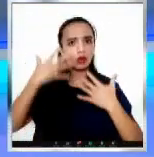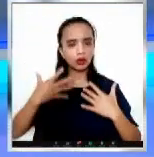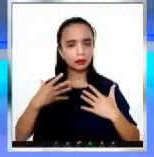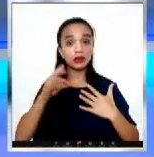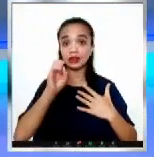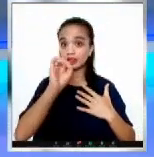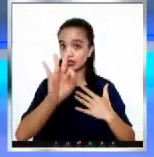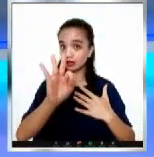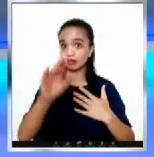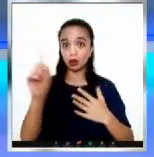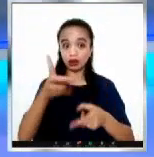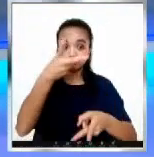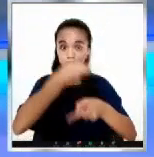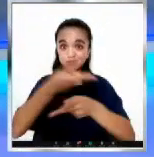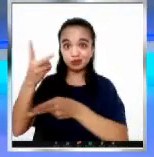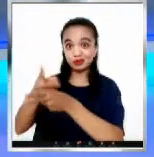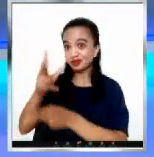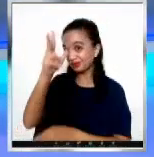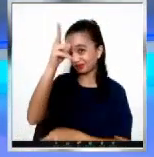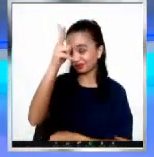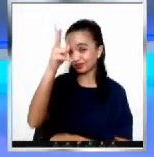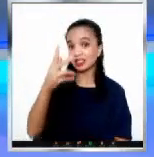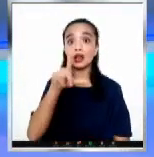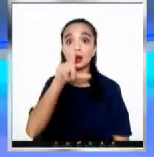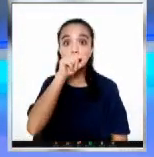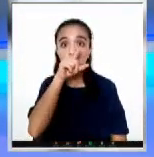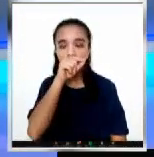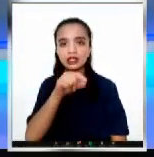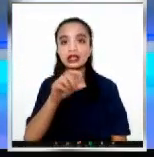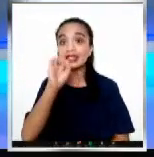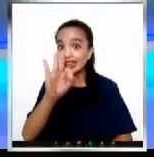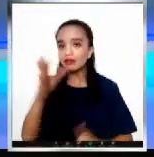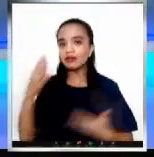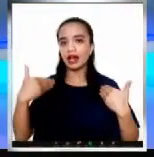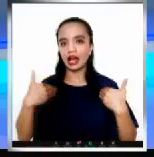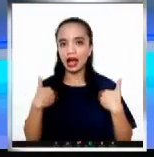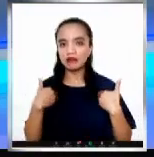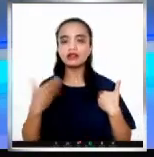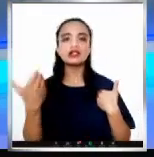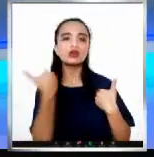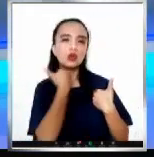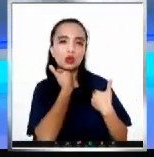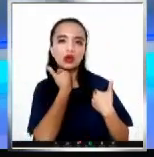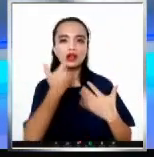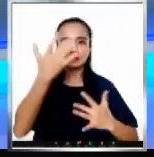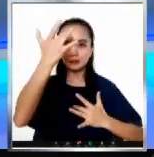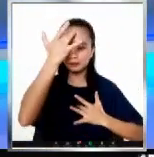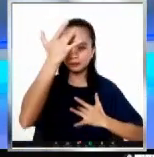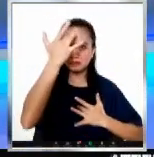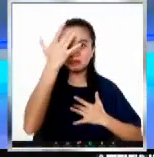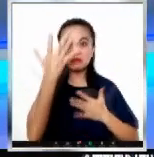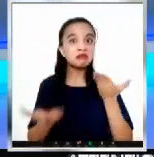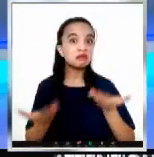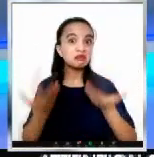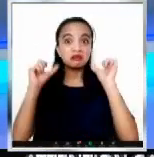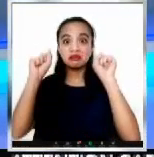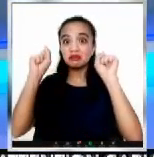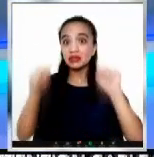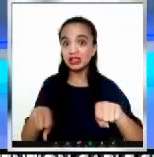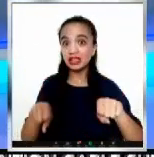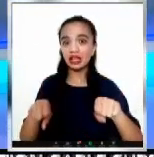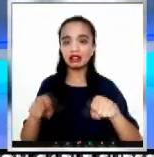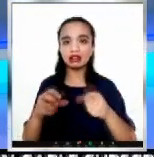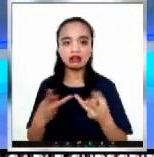nila ay makakasakit po ng uri ng bird flu na ito na may posibilidad daw na maipasa sa mga tao.